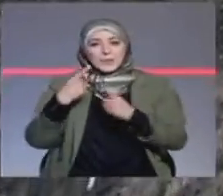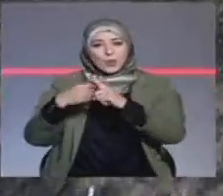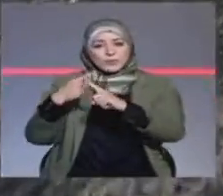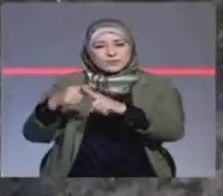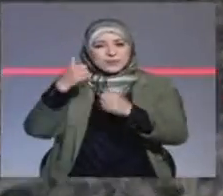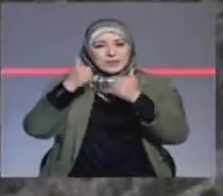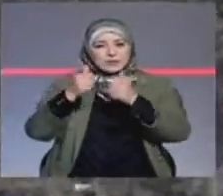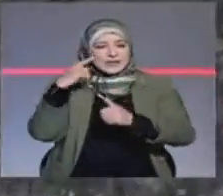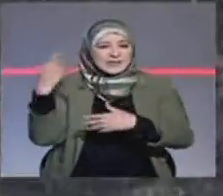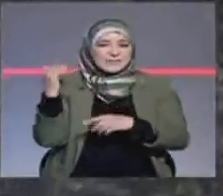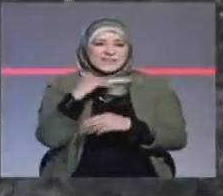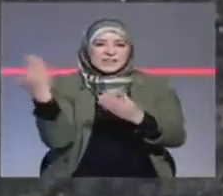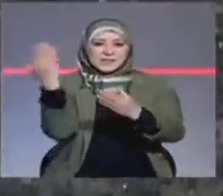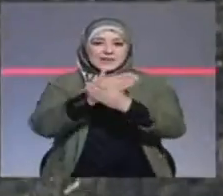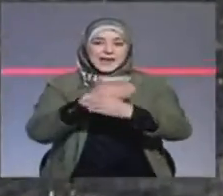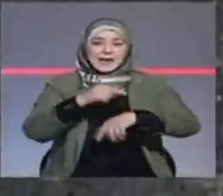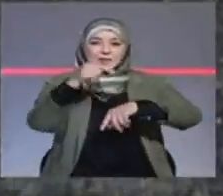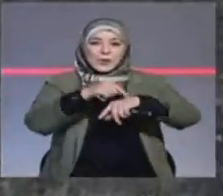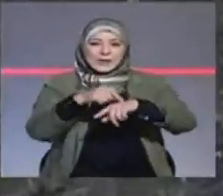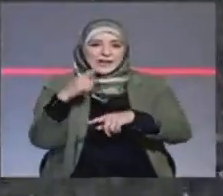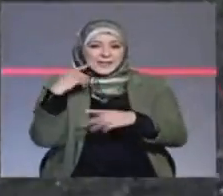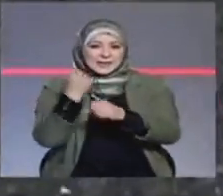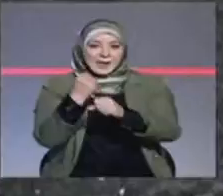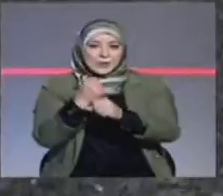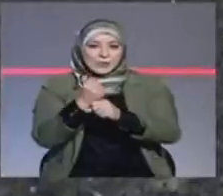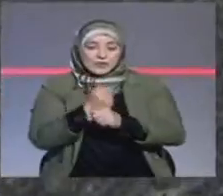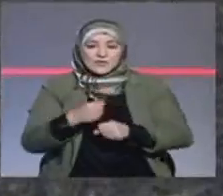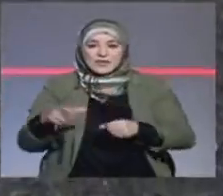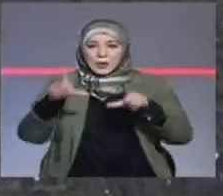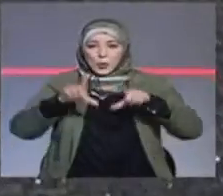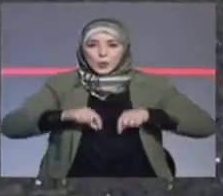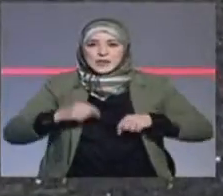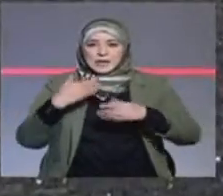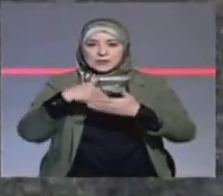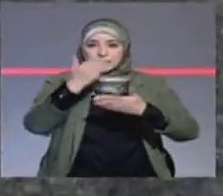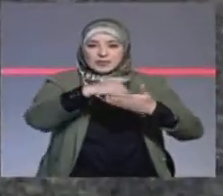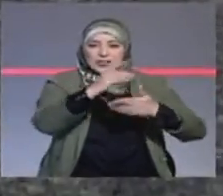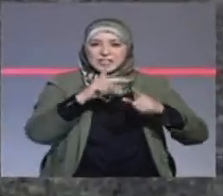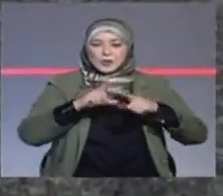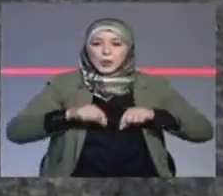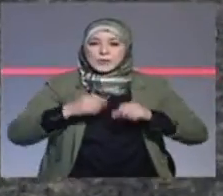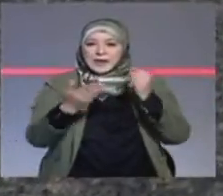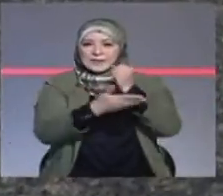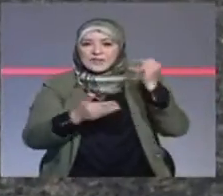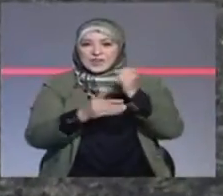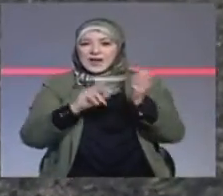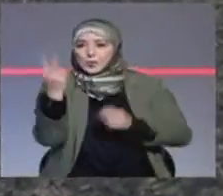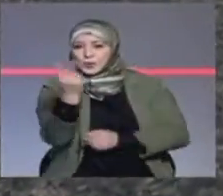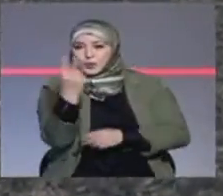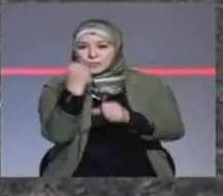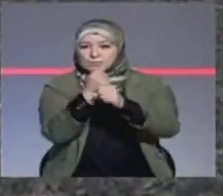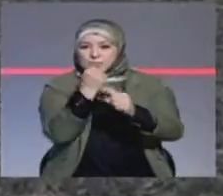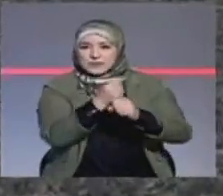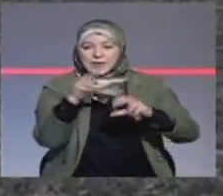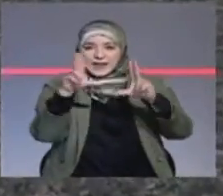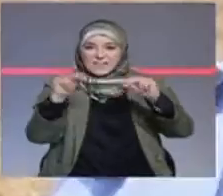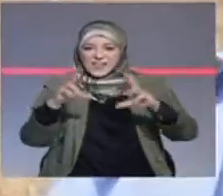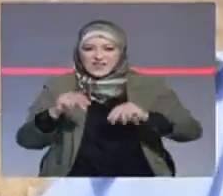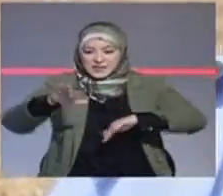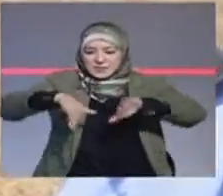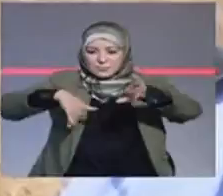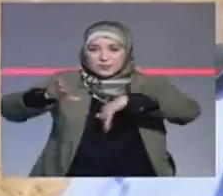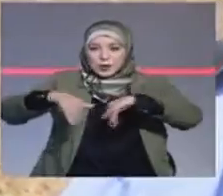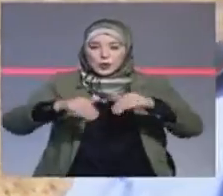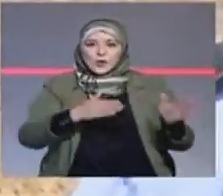وسرعة التدخل في الوقت الذي تعمل فيه مصالح وزارتي التجهيز والفلاحة على تنظيف حواشي الطرقات.